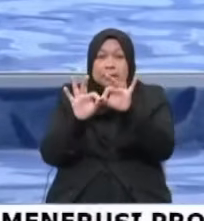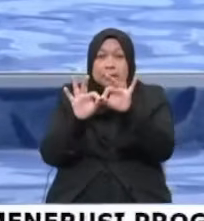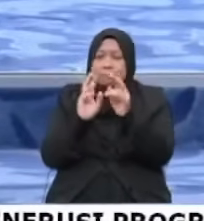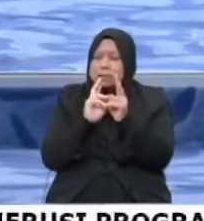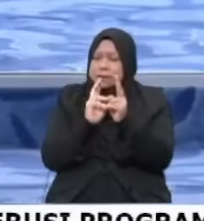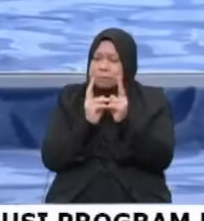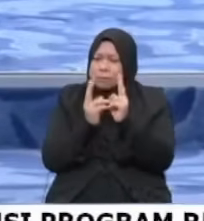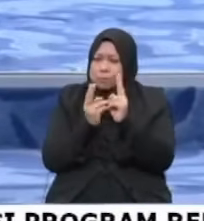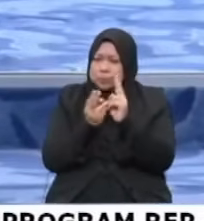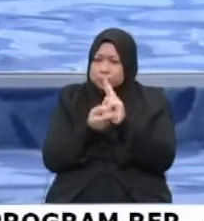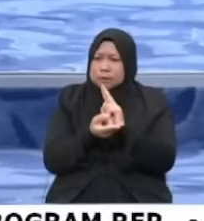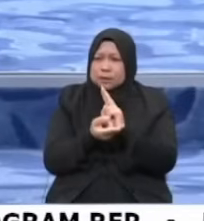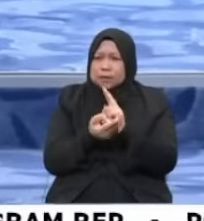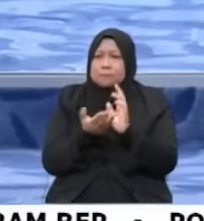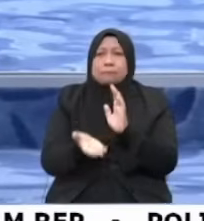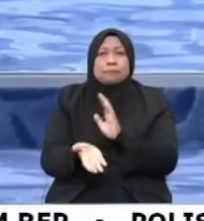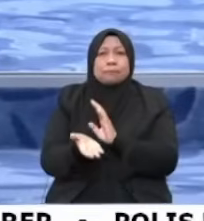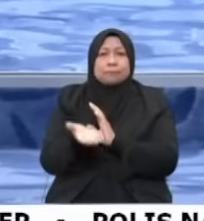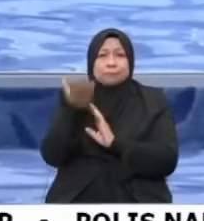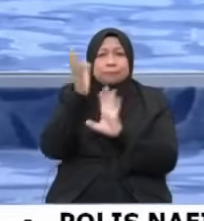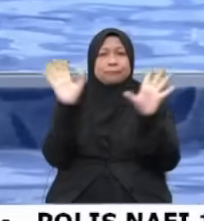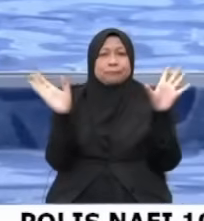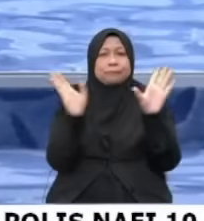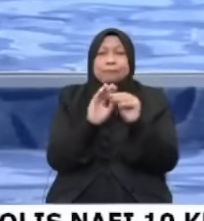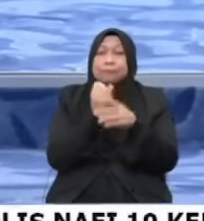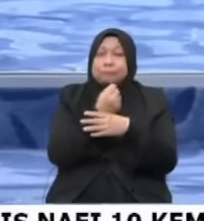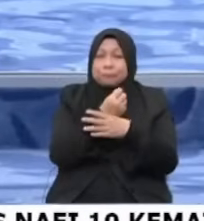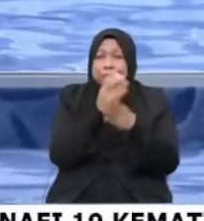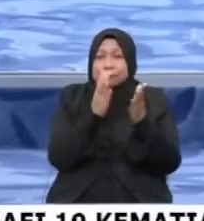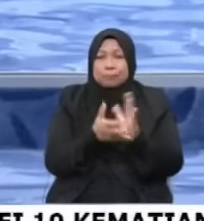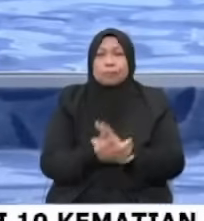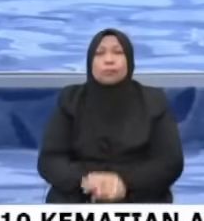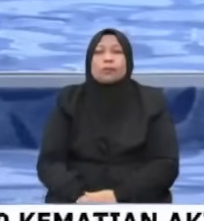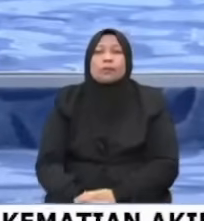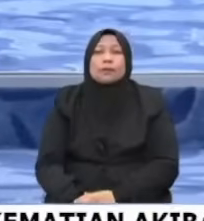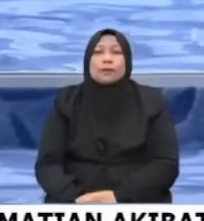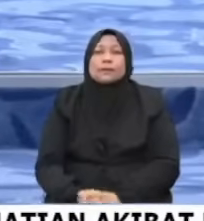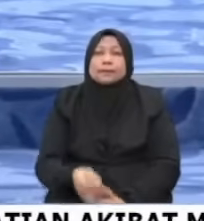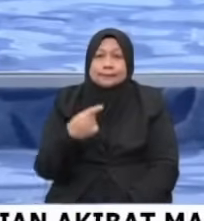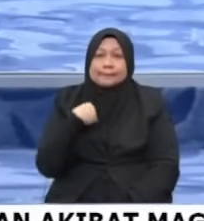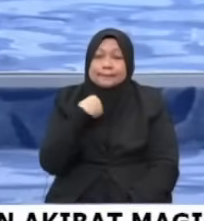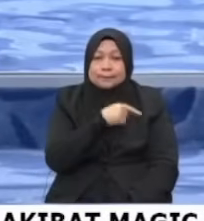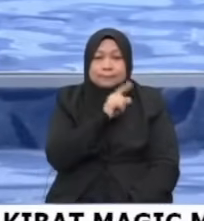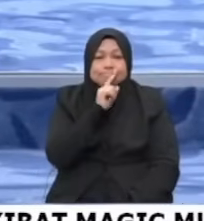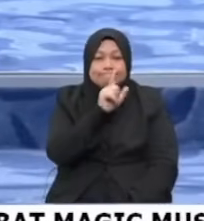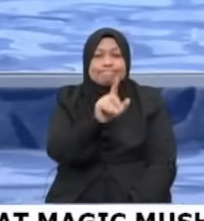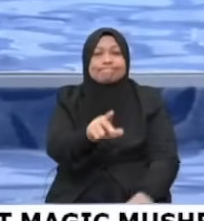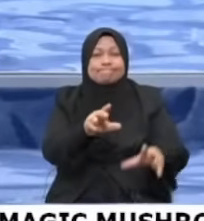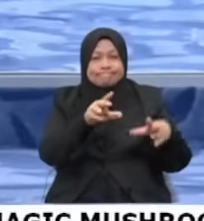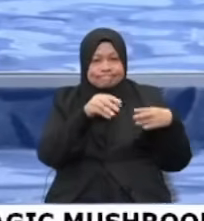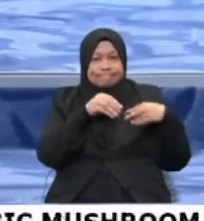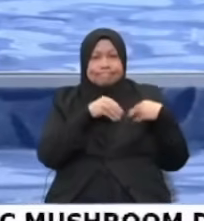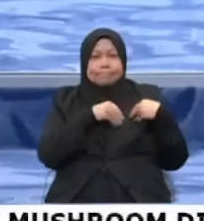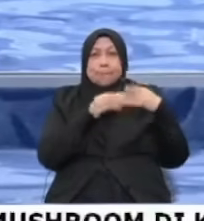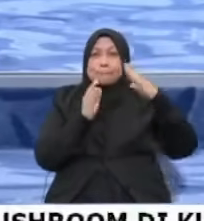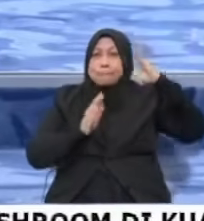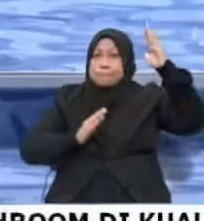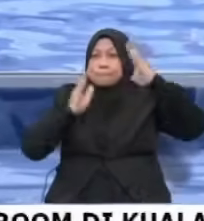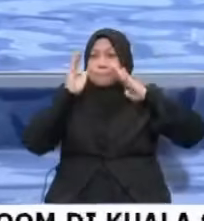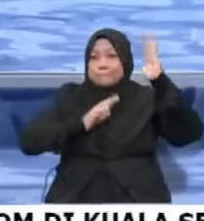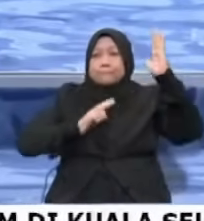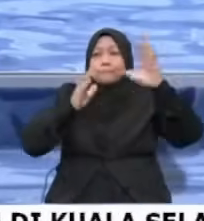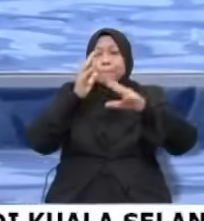perubahan dan peningkatan jumlah pelaburan kita akui bahawa Malaysia